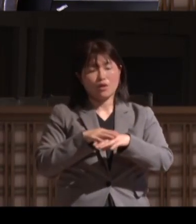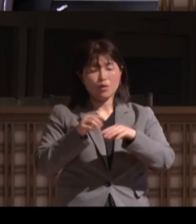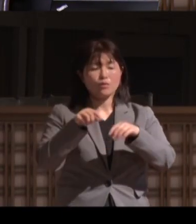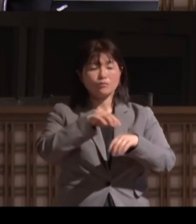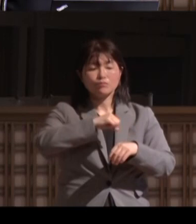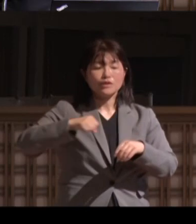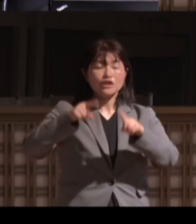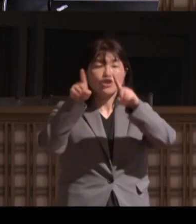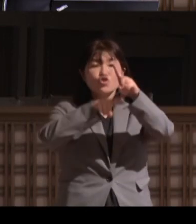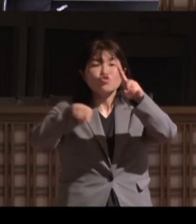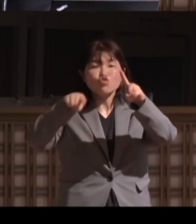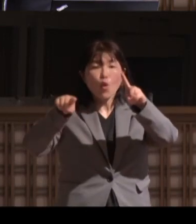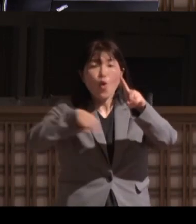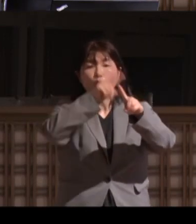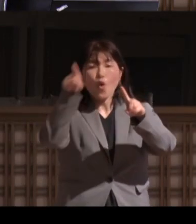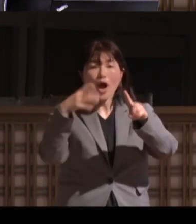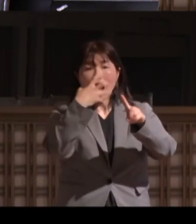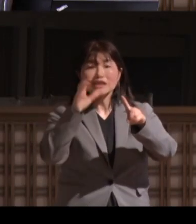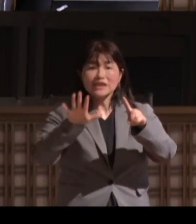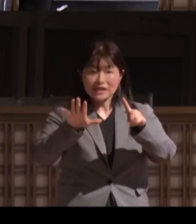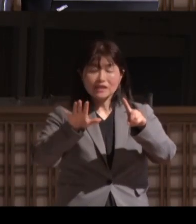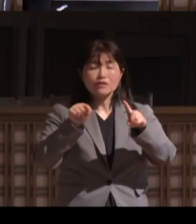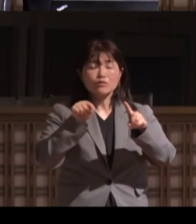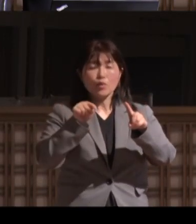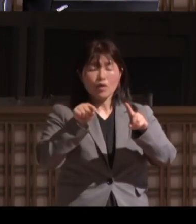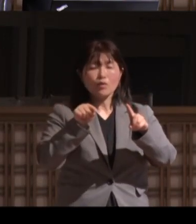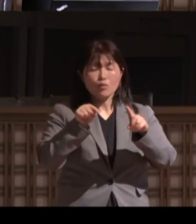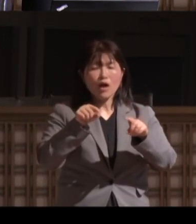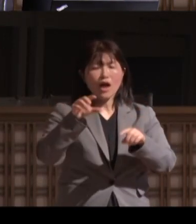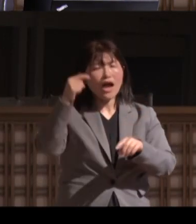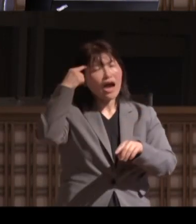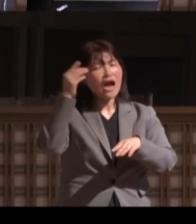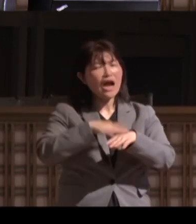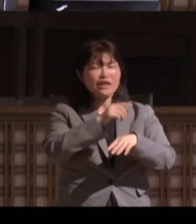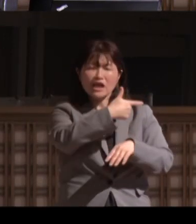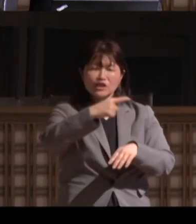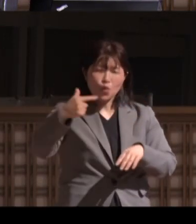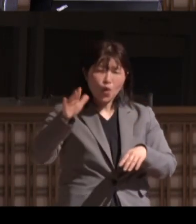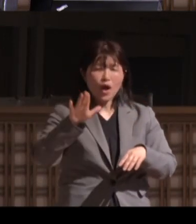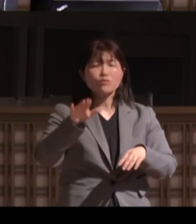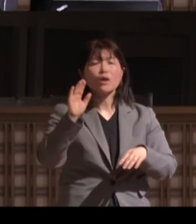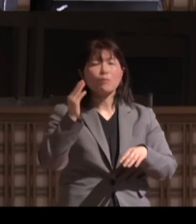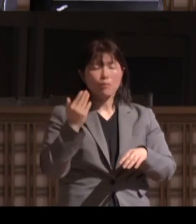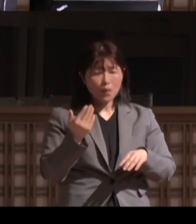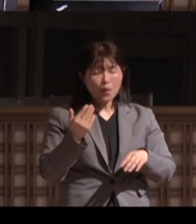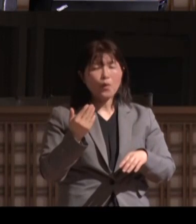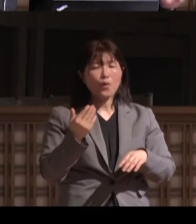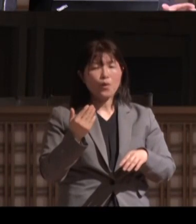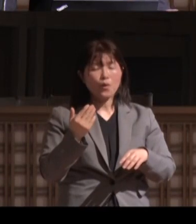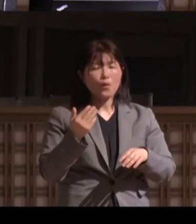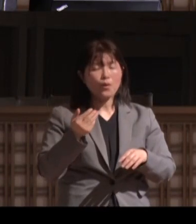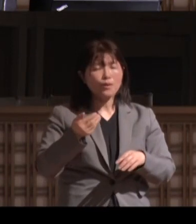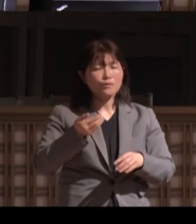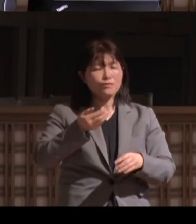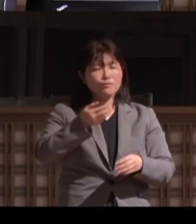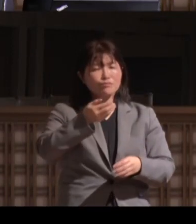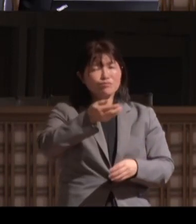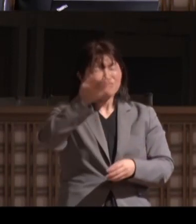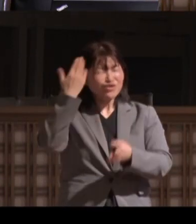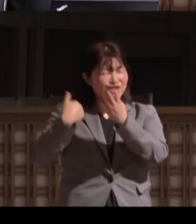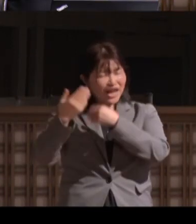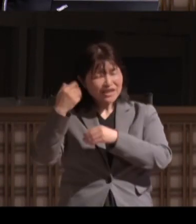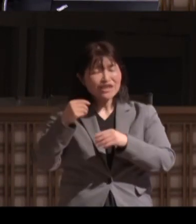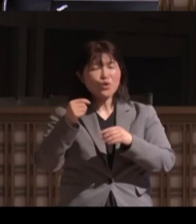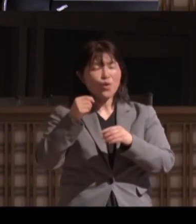と書いておりますがまこというのは色々な捉え方ができますがえ少し従来の校とは